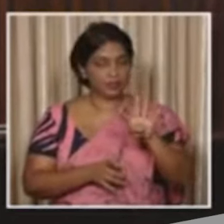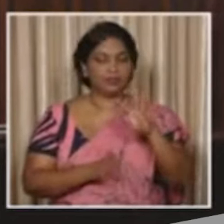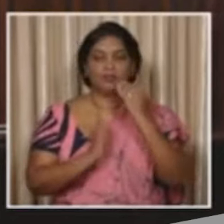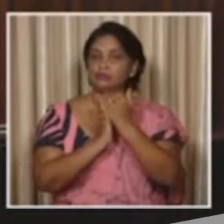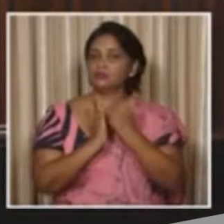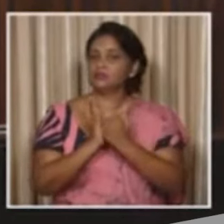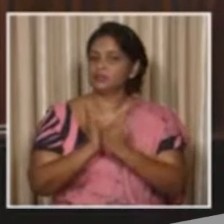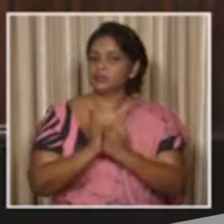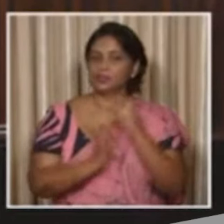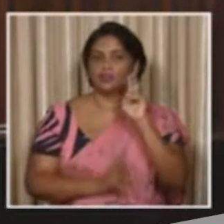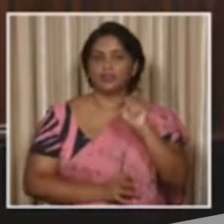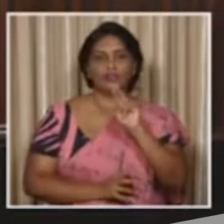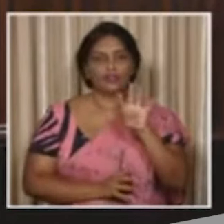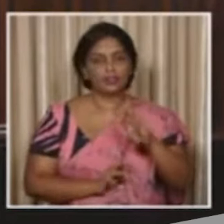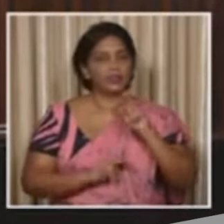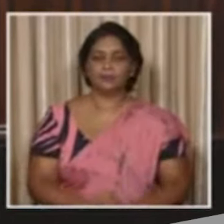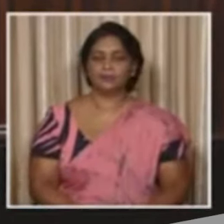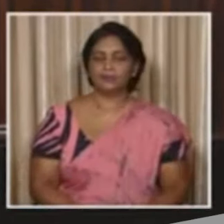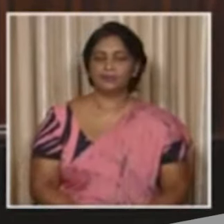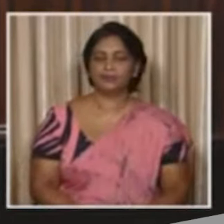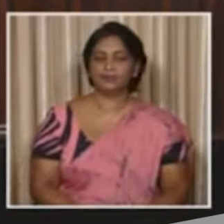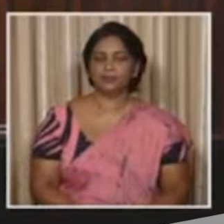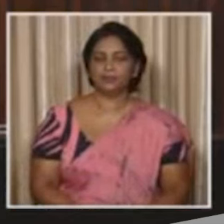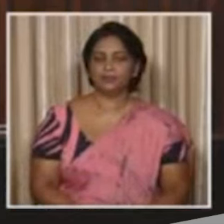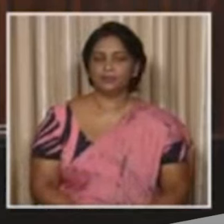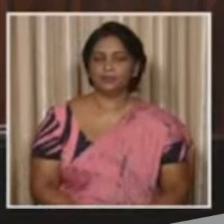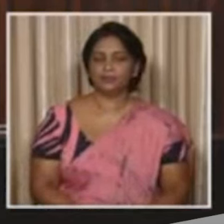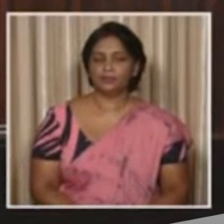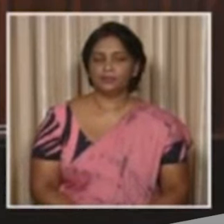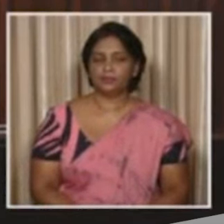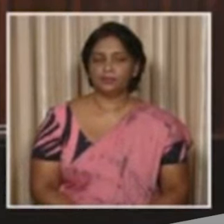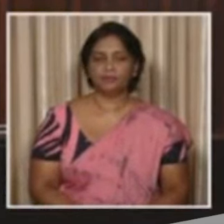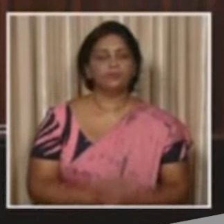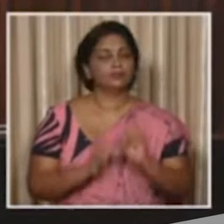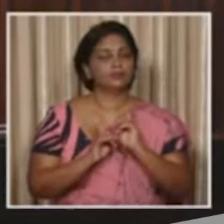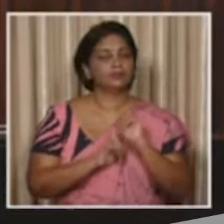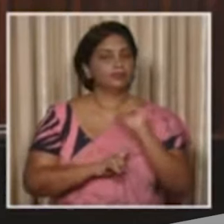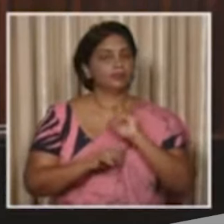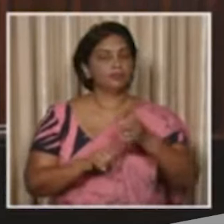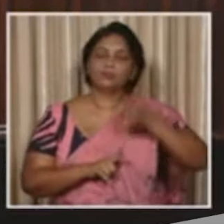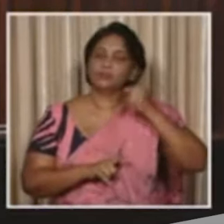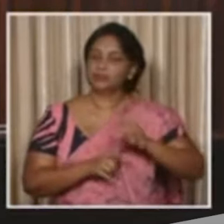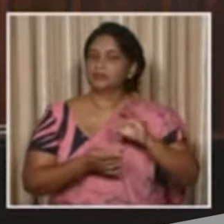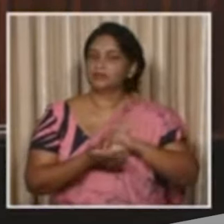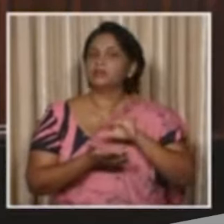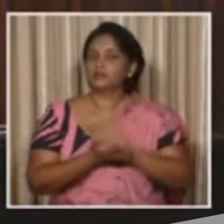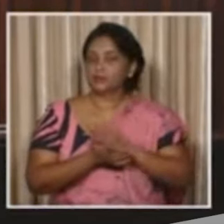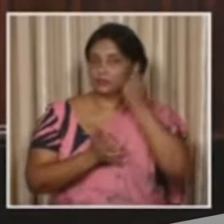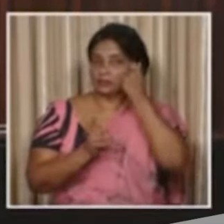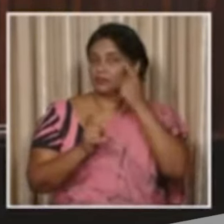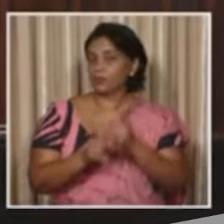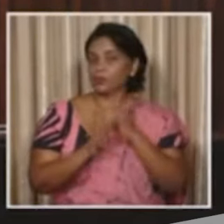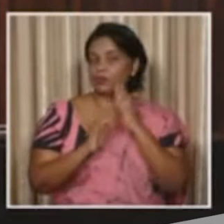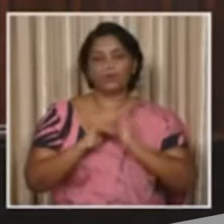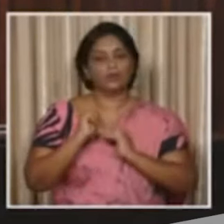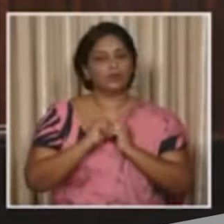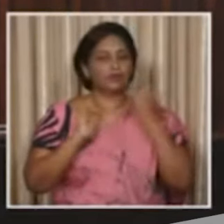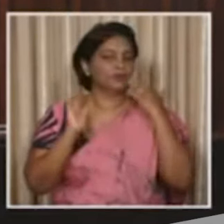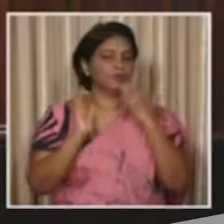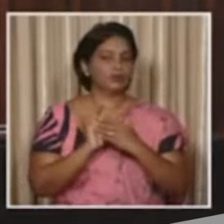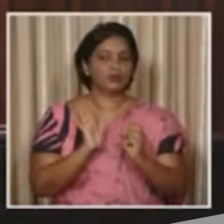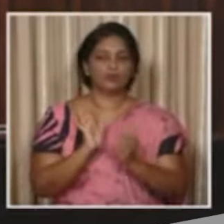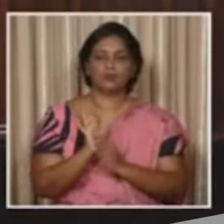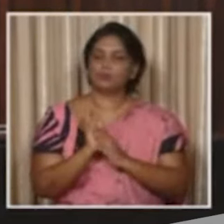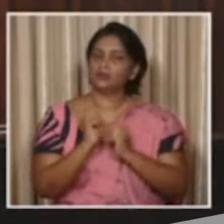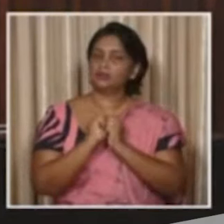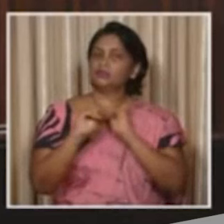සහ 2024 පෙබරවාරි 9 වෙනි පාර්ලිමේන්තුව විසින් සම්මත කරන ලද යෝජනාවට ප්‍රකාරව ක්‍රමසහ විධි පිළිබඳ කාර්ක සභාවේ